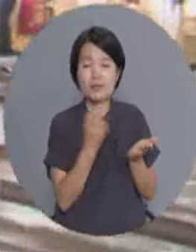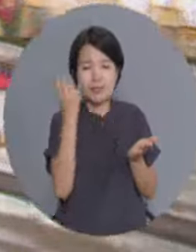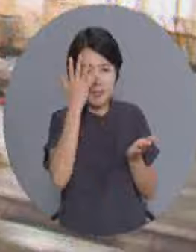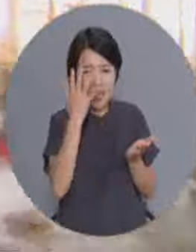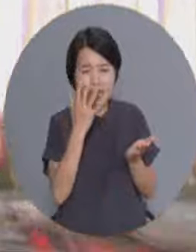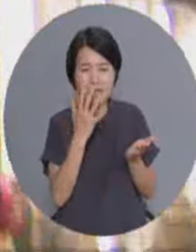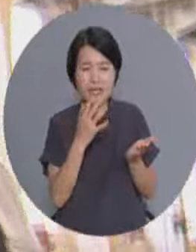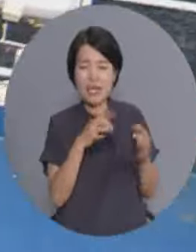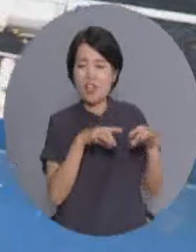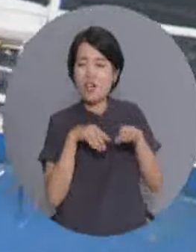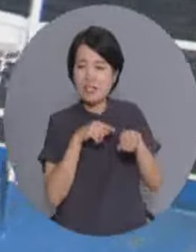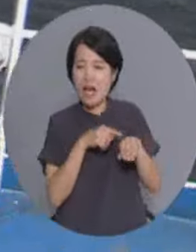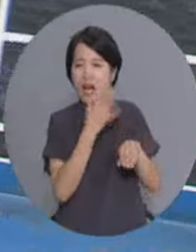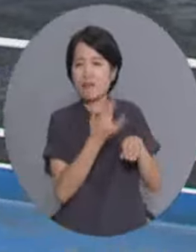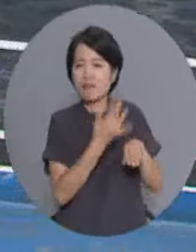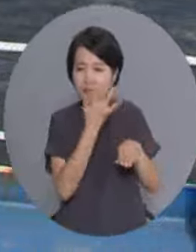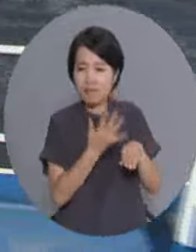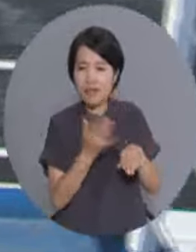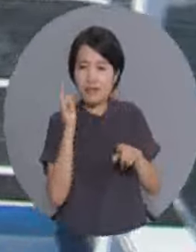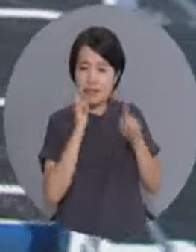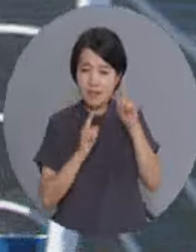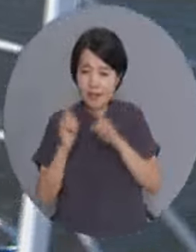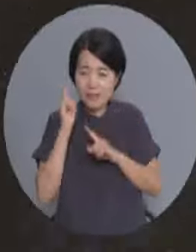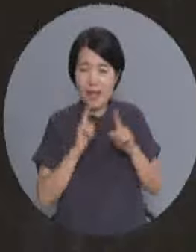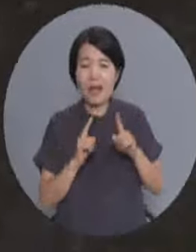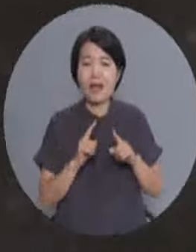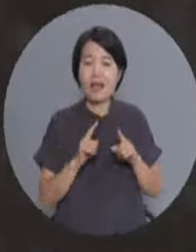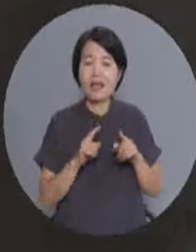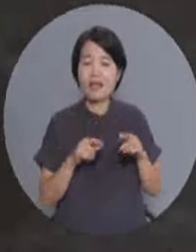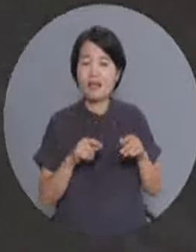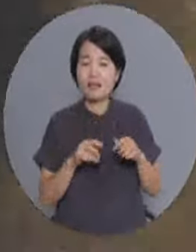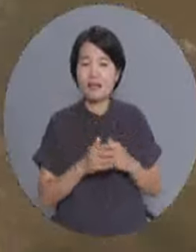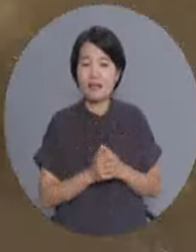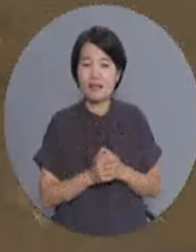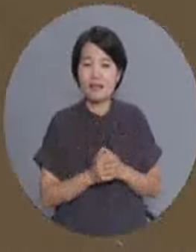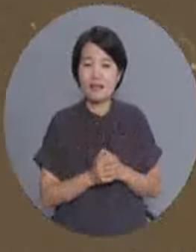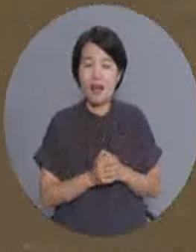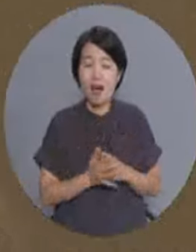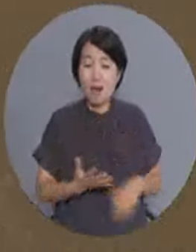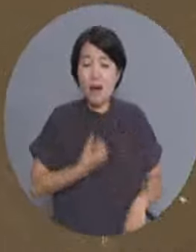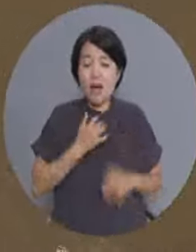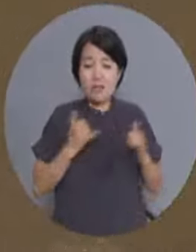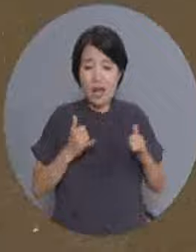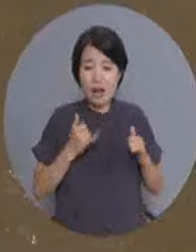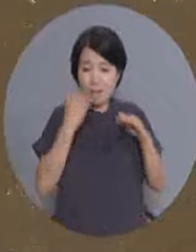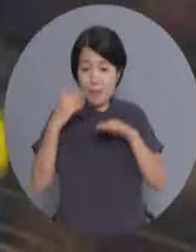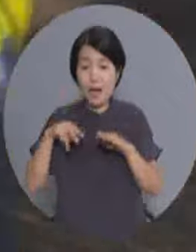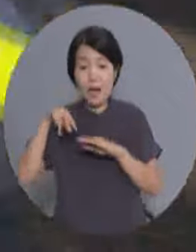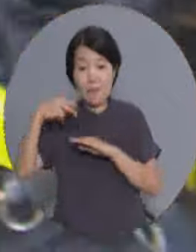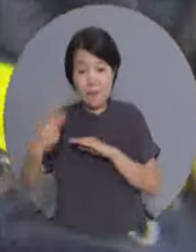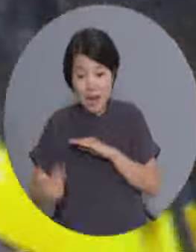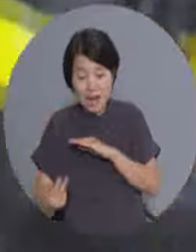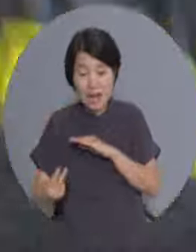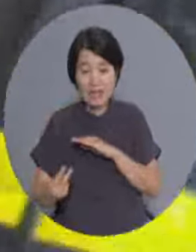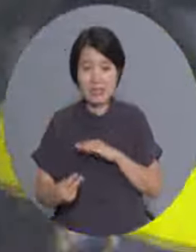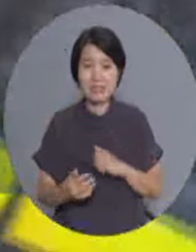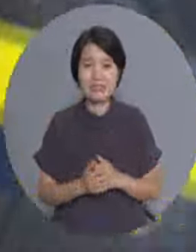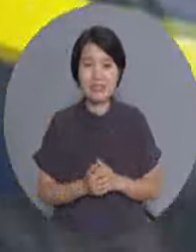연기가 피어오릅니다. 부상자가 발생하고 일부 승객들은 놀라 바다로 뛰어듭니다.